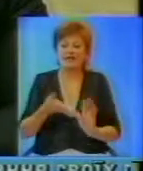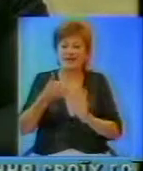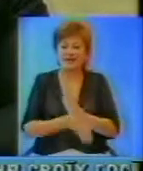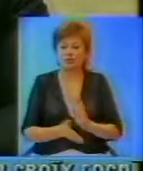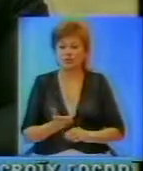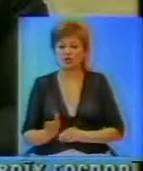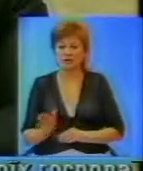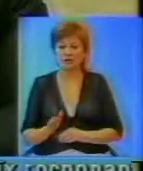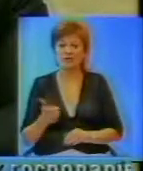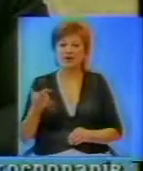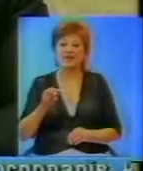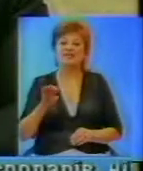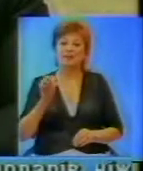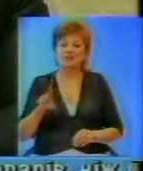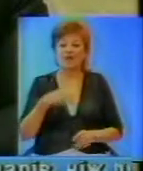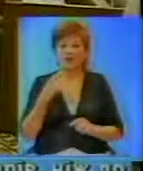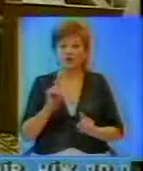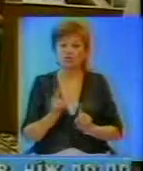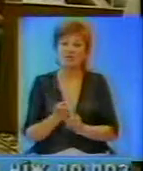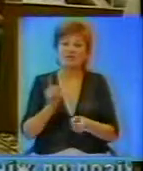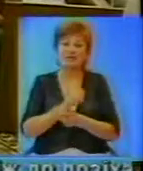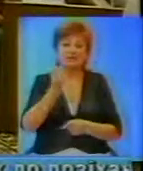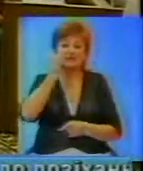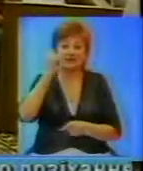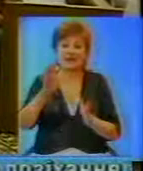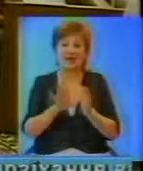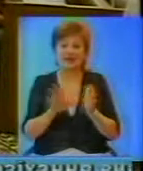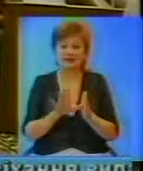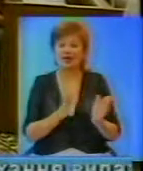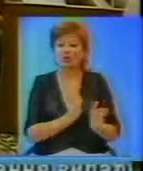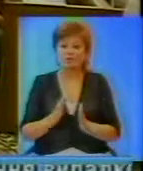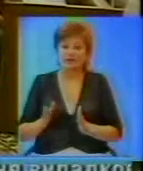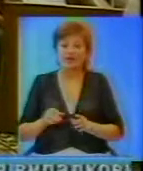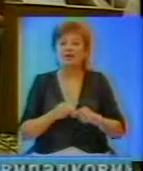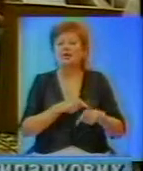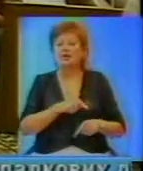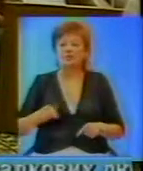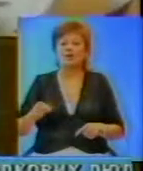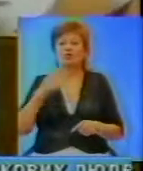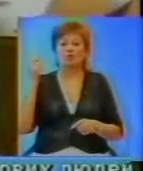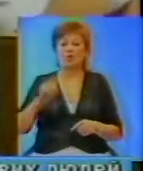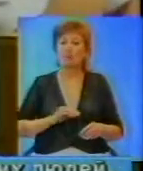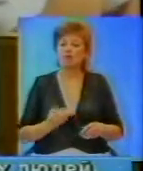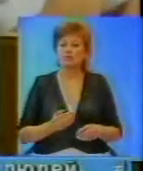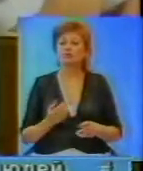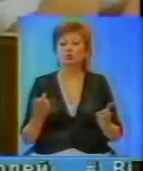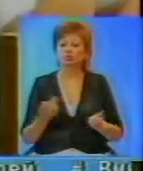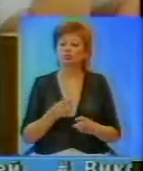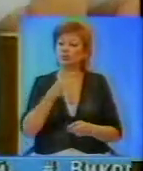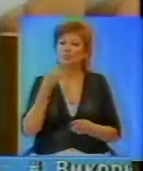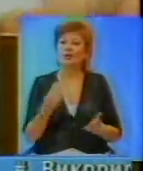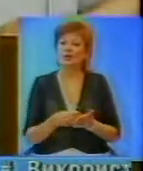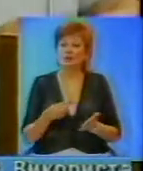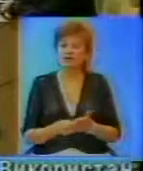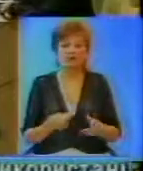частини. Геннадій Темник каже, аби замінити застарілу енергосистему та мережі житлово-комунального господарства, потрібні чималі кошти. Відтак,